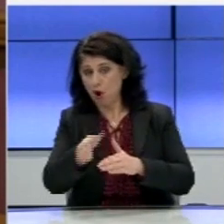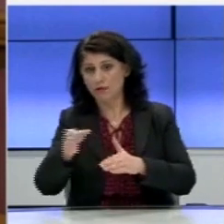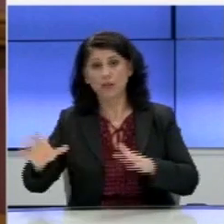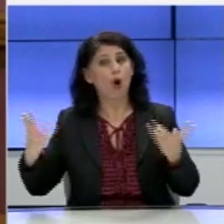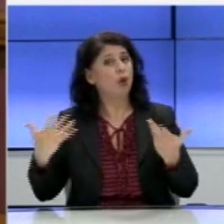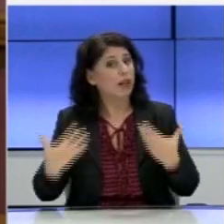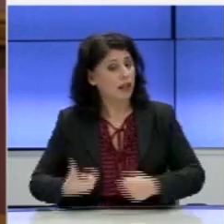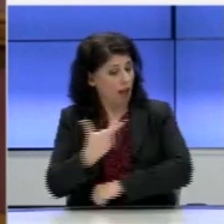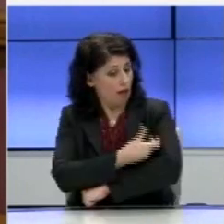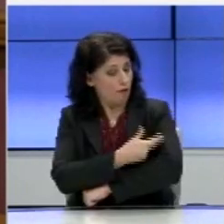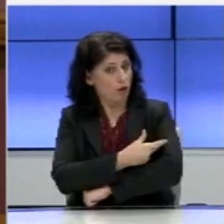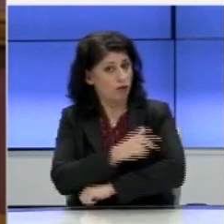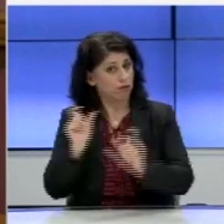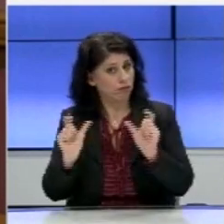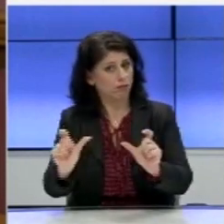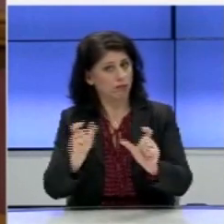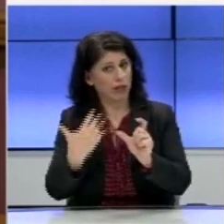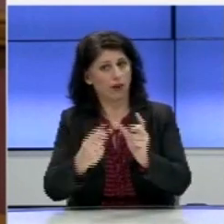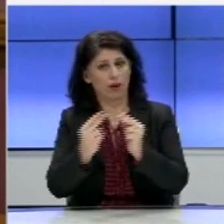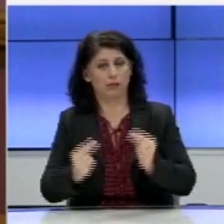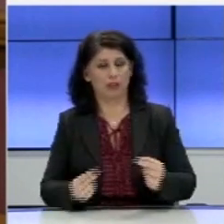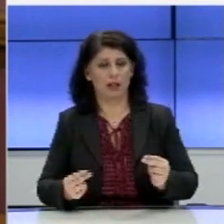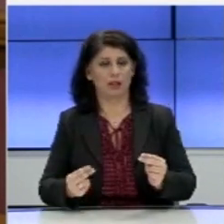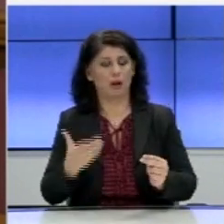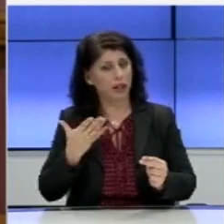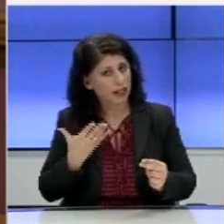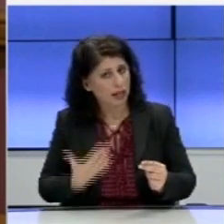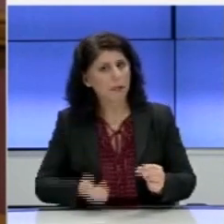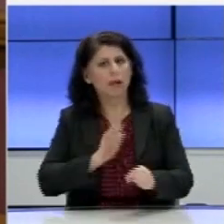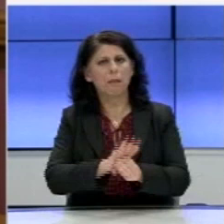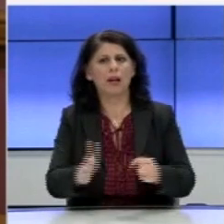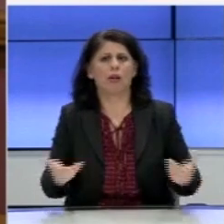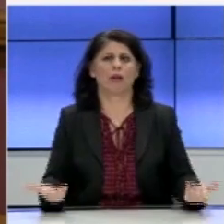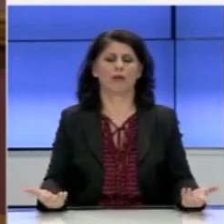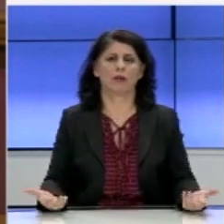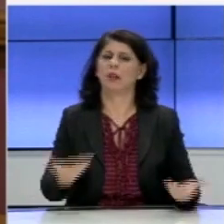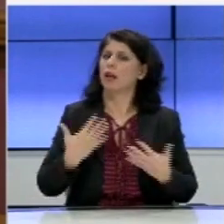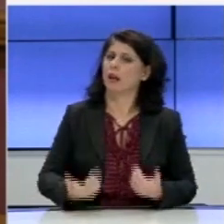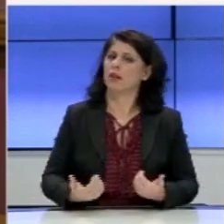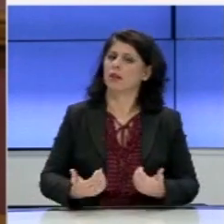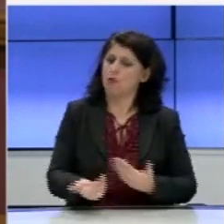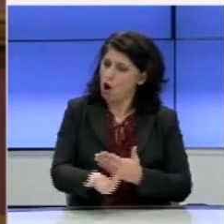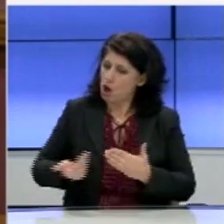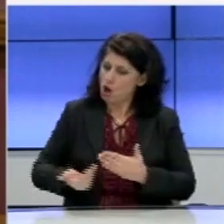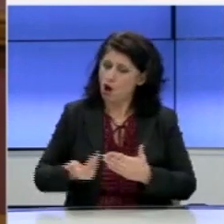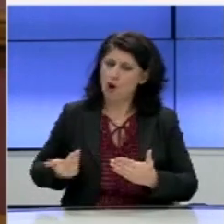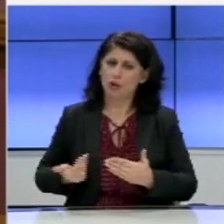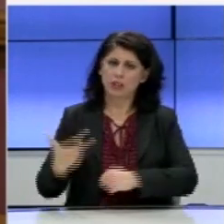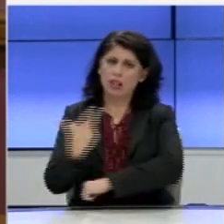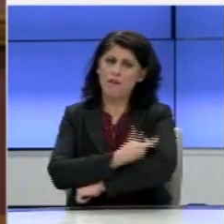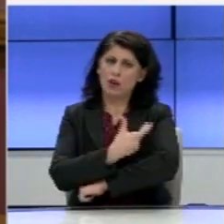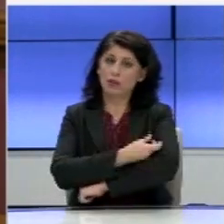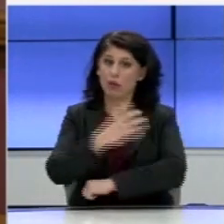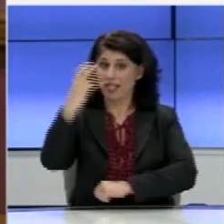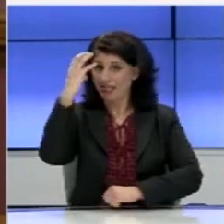τα διαθέσιμα εμβόλια που είναι ασφαλή και αποτελεσματικά, ώστε να υπάρχει επάρκεια και να επιτευχθεί έγκαιρο μαζικός εμβολιασμός.